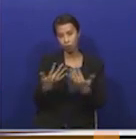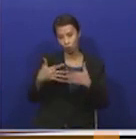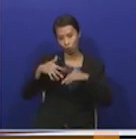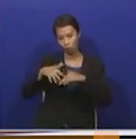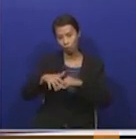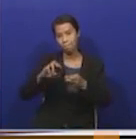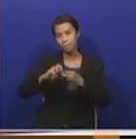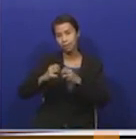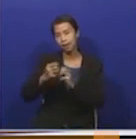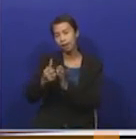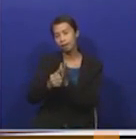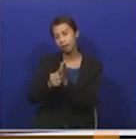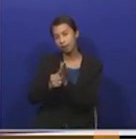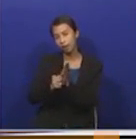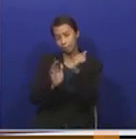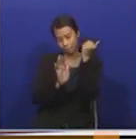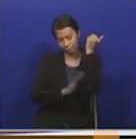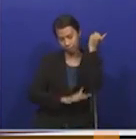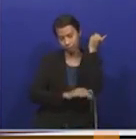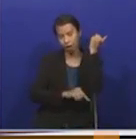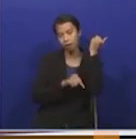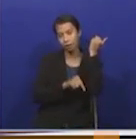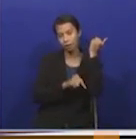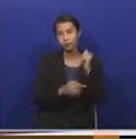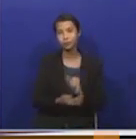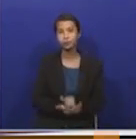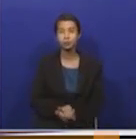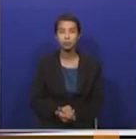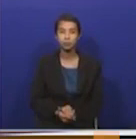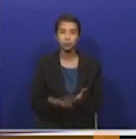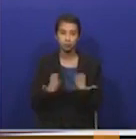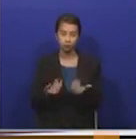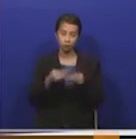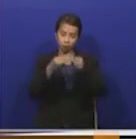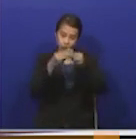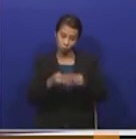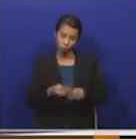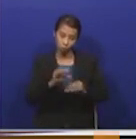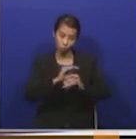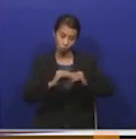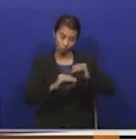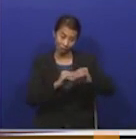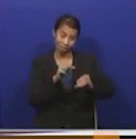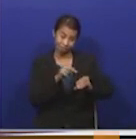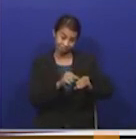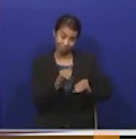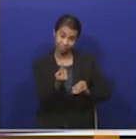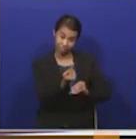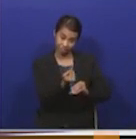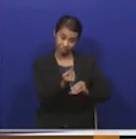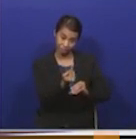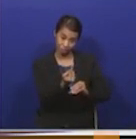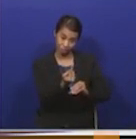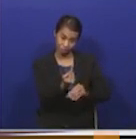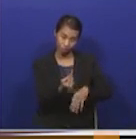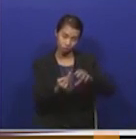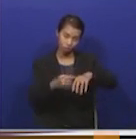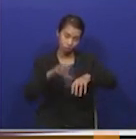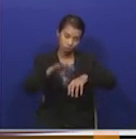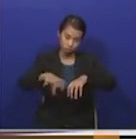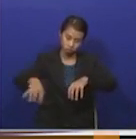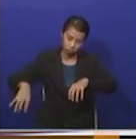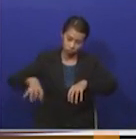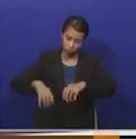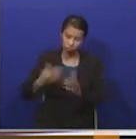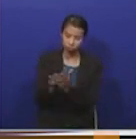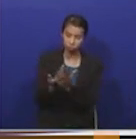แดนใต้ค่ะท่านประธานคะเฉพาะโครงการนี้โครงการเดียวมีทั้งหมด16หน่วยรับงบประมา